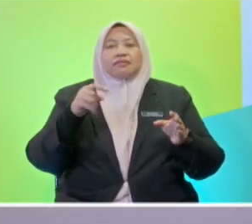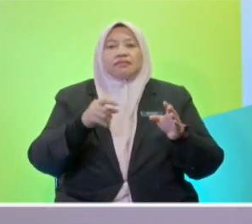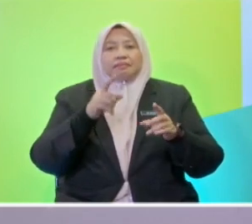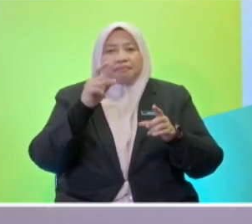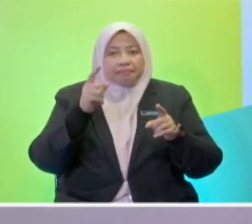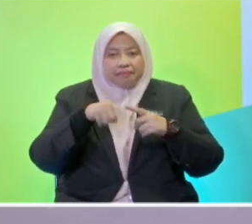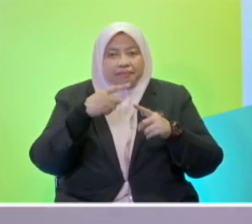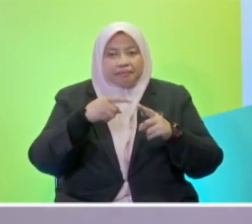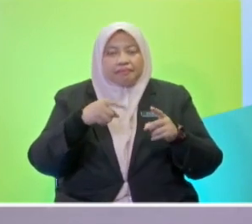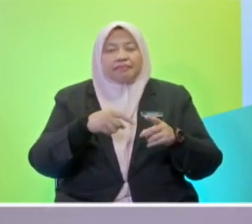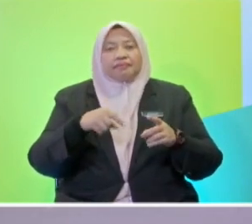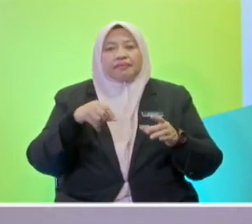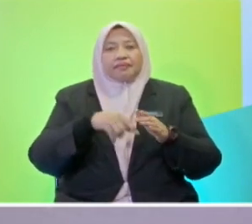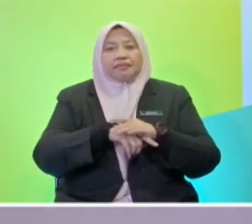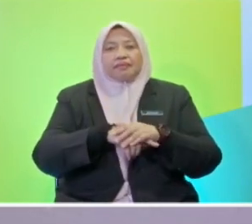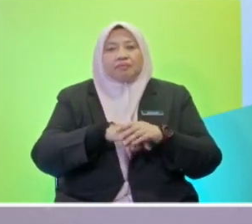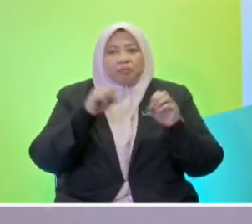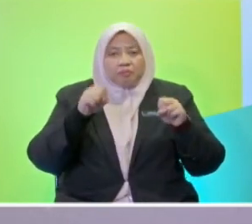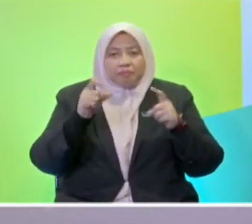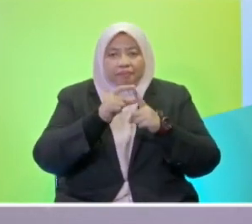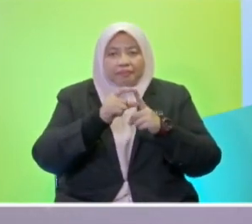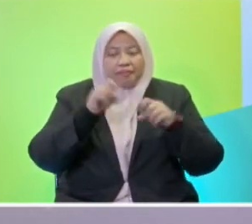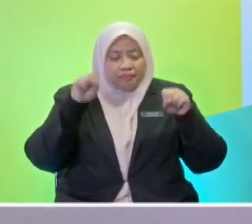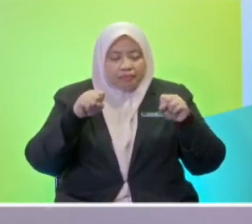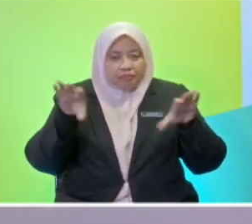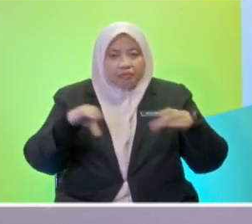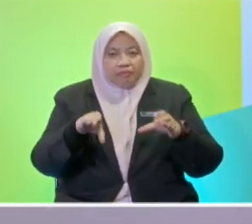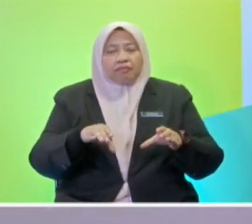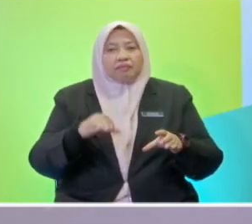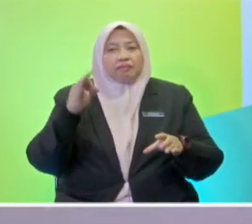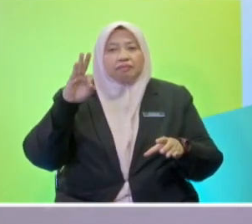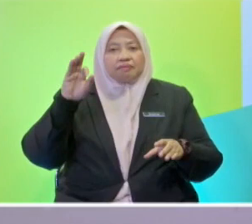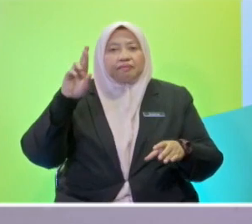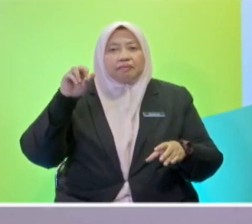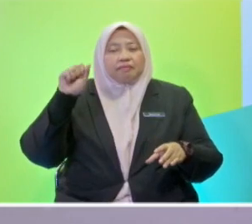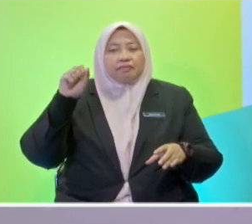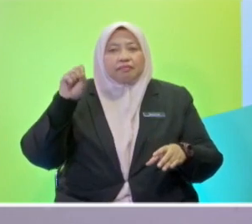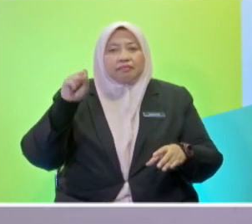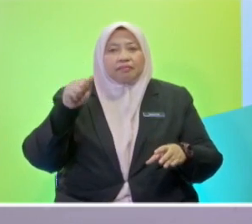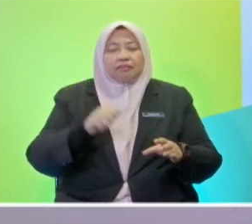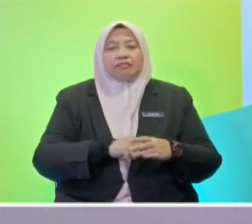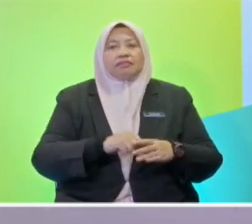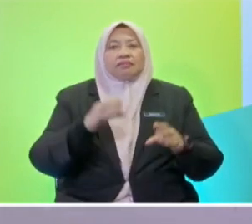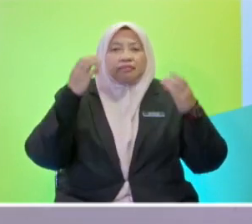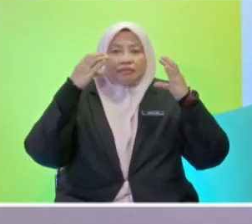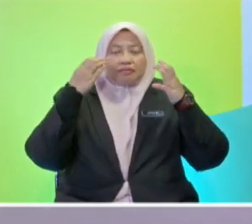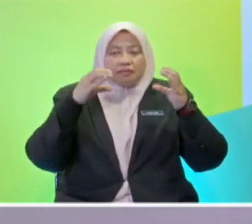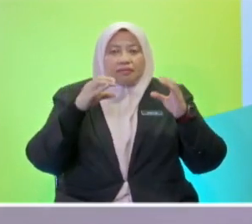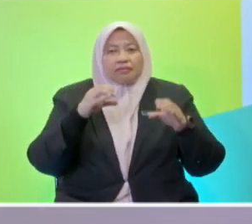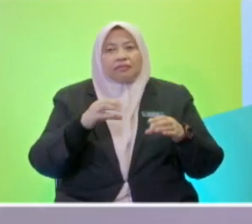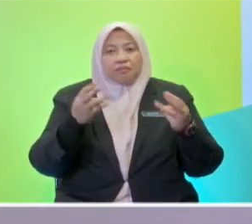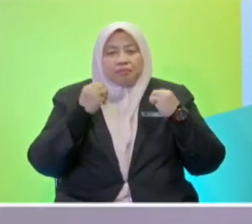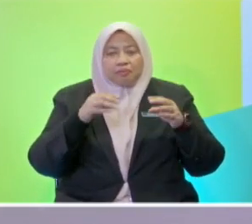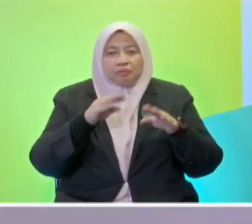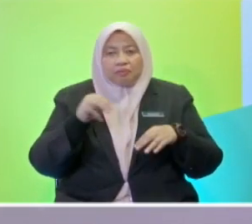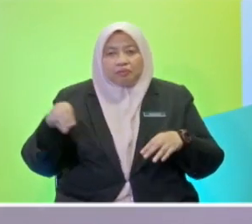unsur dan Penerapan nilai yang saya gunakan murid-murid di rumah